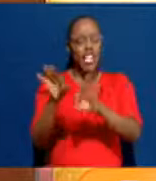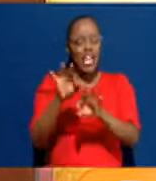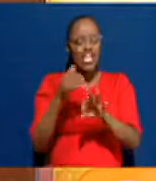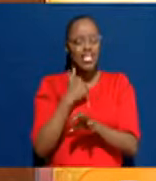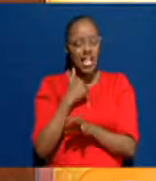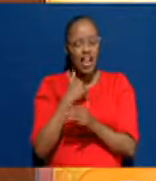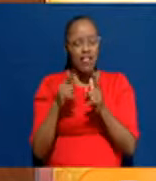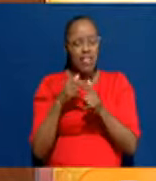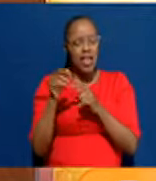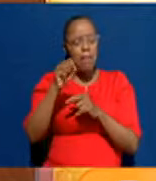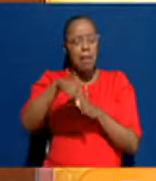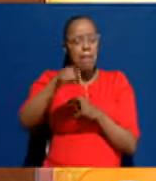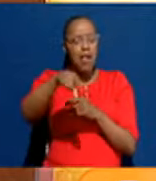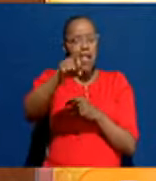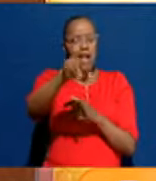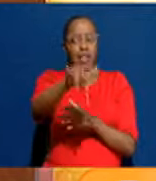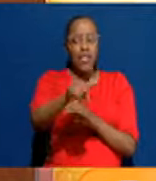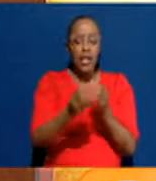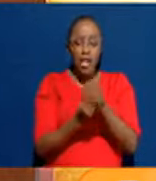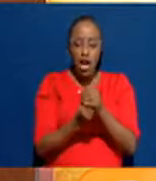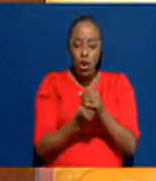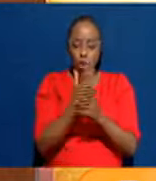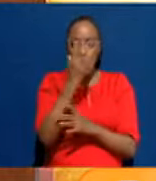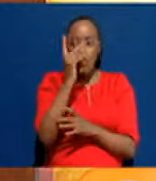tulipanda mingi. So, yeah. Isha mea?